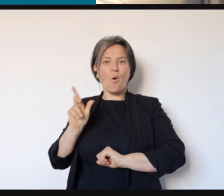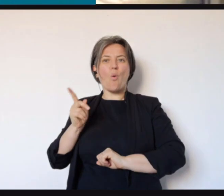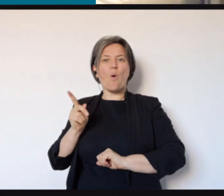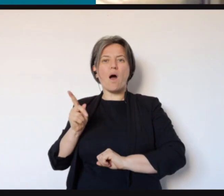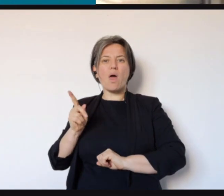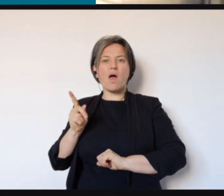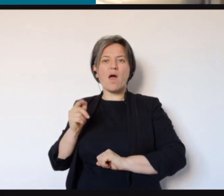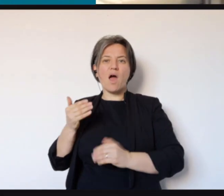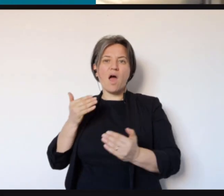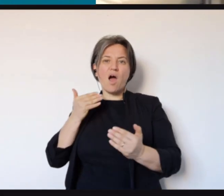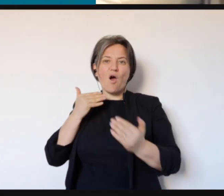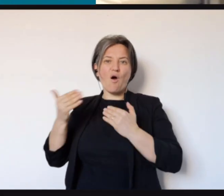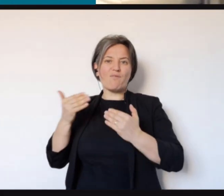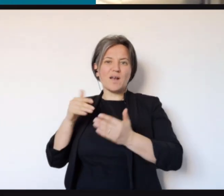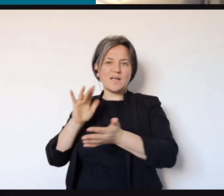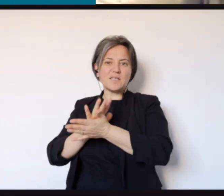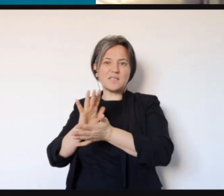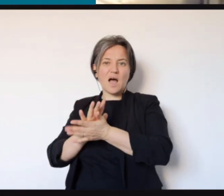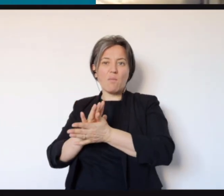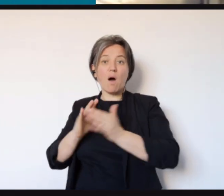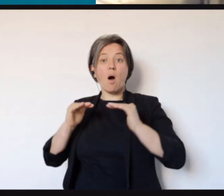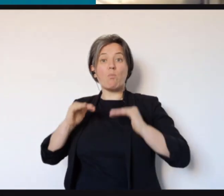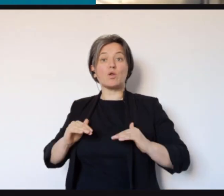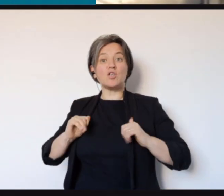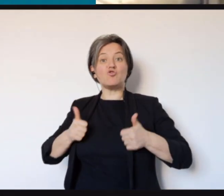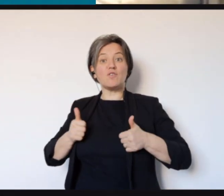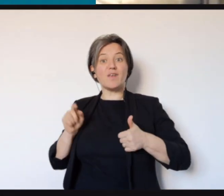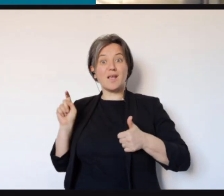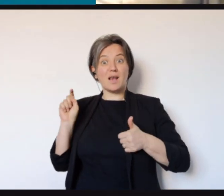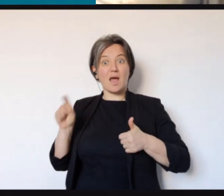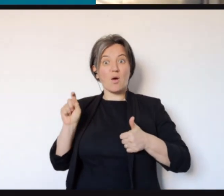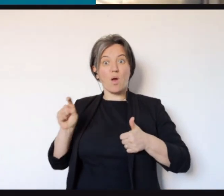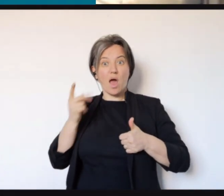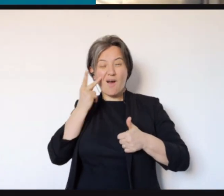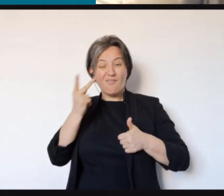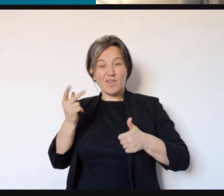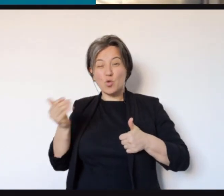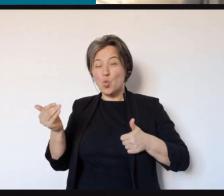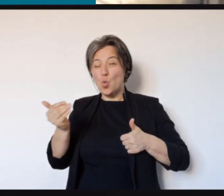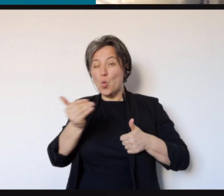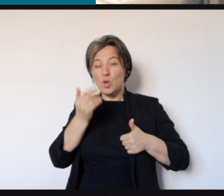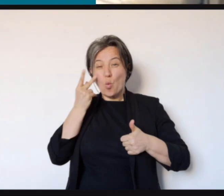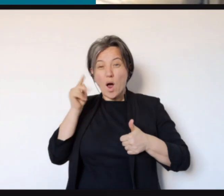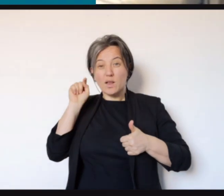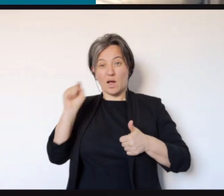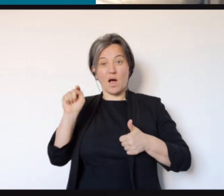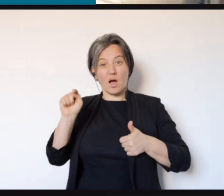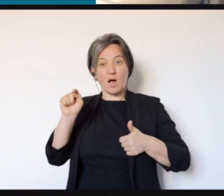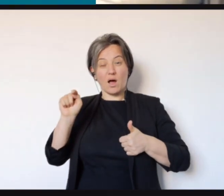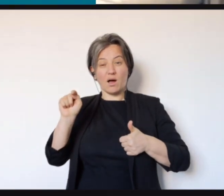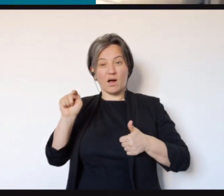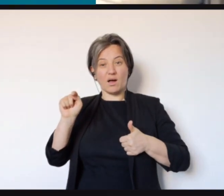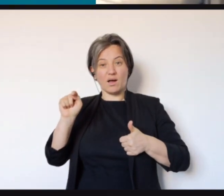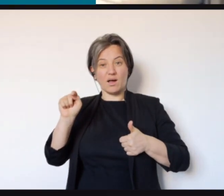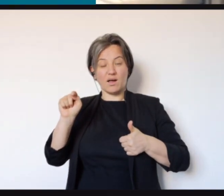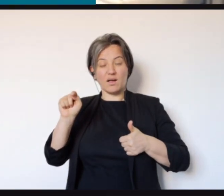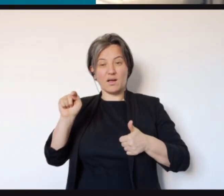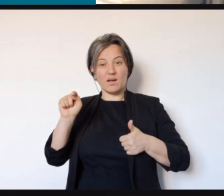rinunciasse. Era la conferenza stampa della Protezione Civile, dove